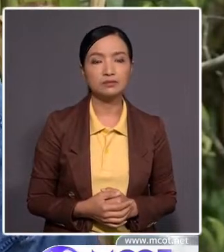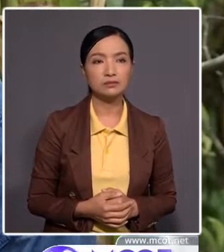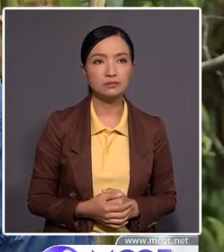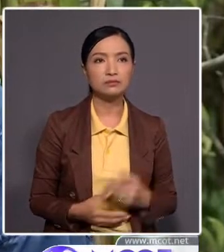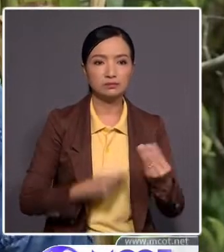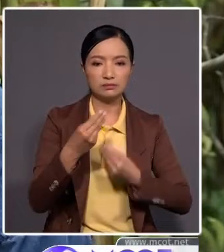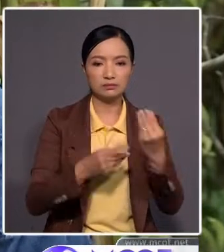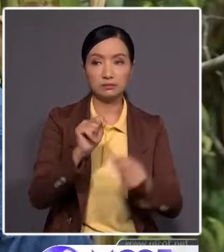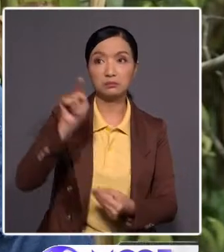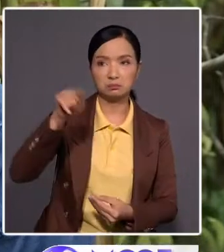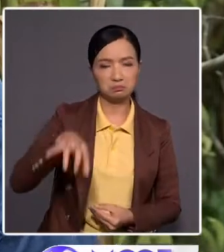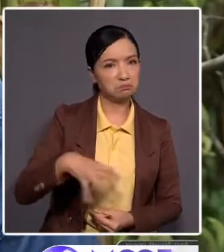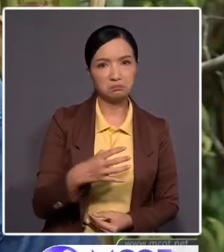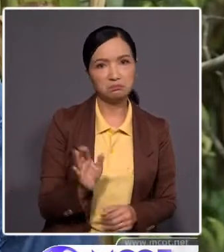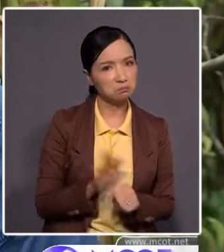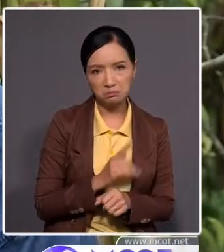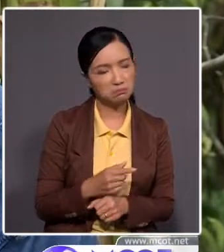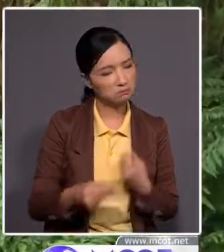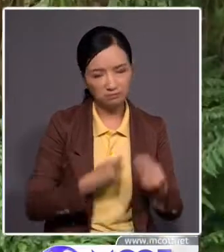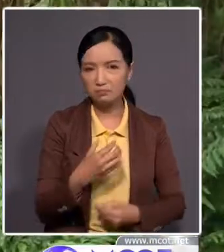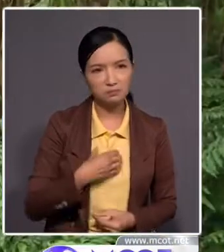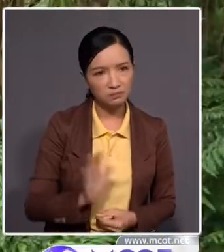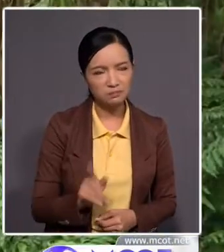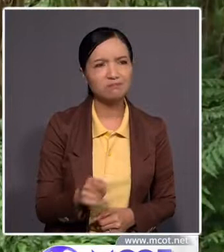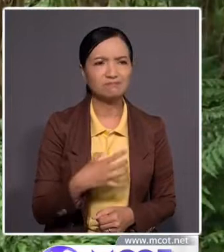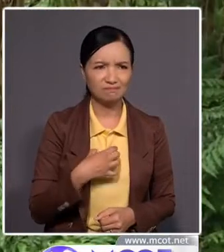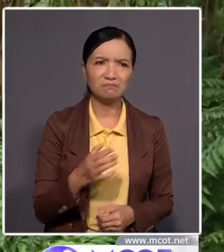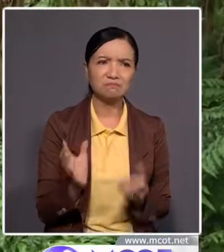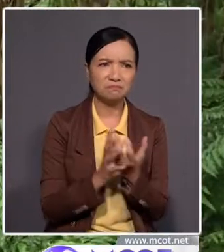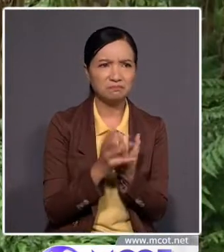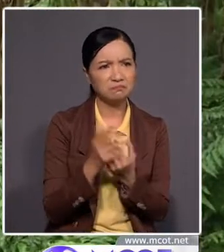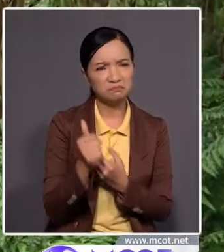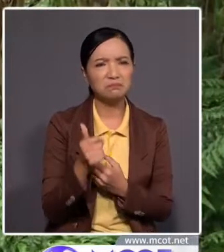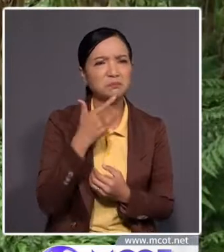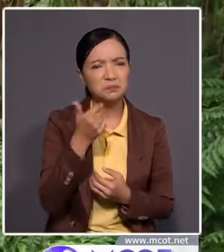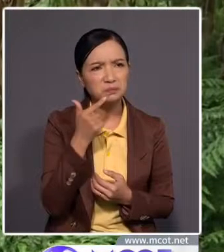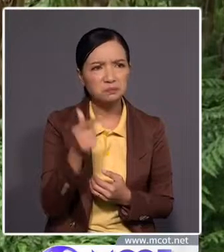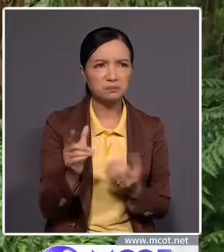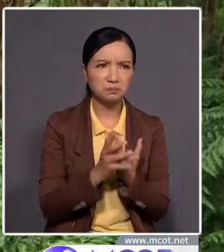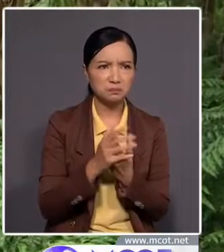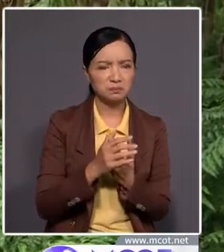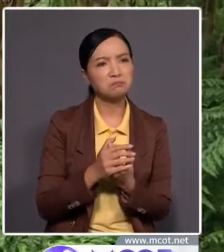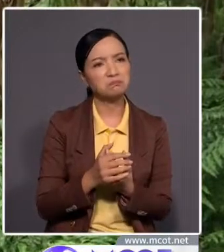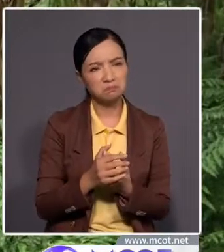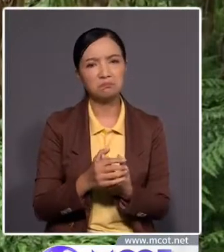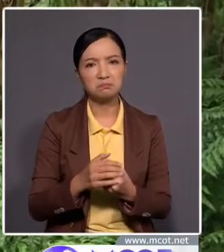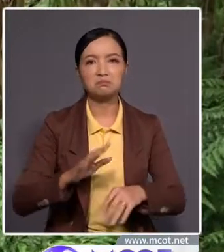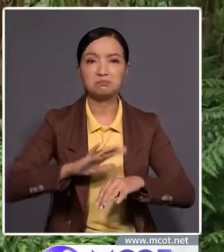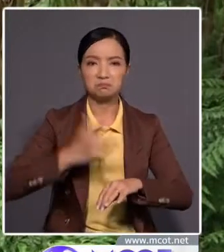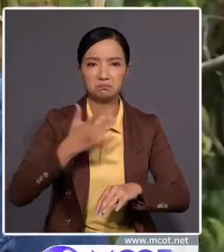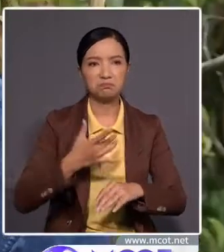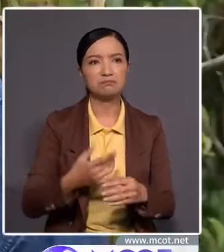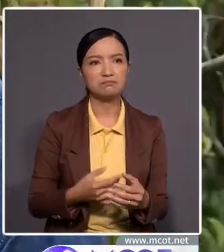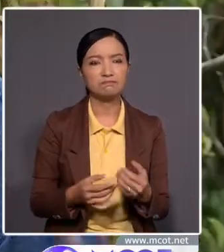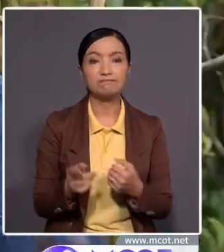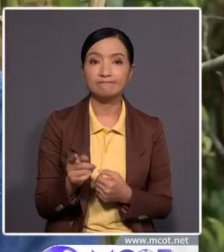ตลาดยังไม่พอ เลิกไม่พอขายเหรอคะ ใช่ครับ แล้วมันเป็นผักปลอดสารด้วยนะทราบมาว่ามันดีมาก คือใช่ไม่ใช้สารอะไรเลยเห